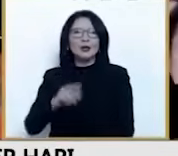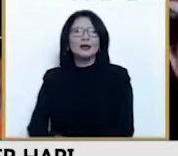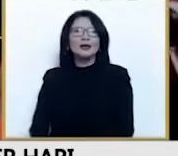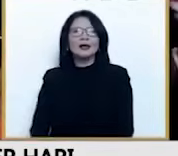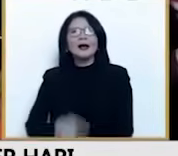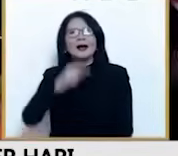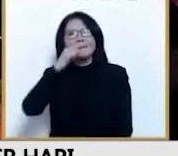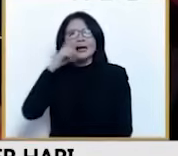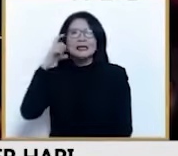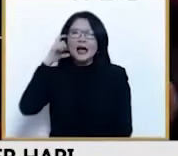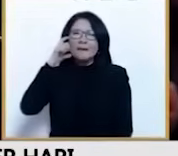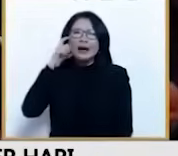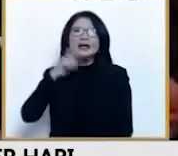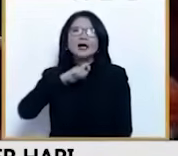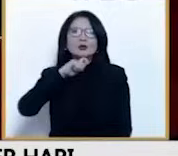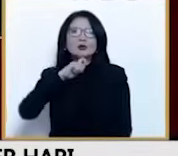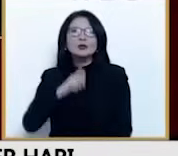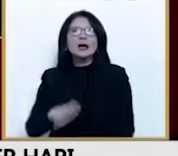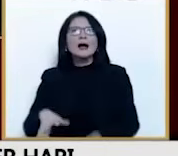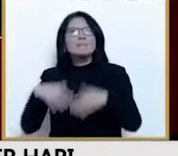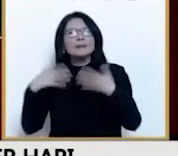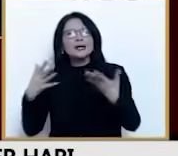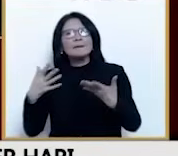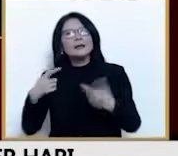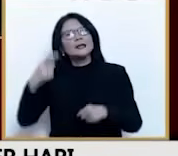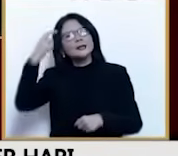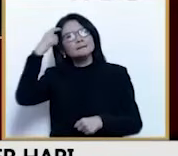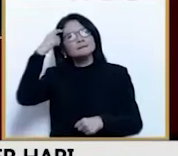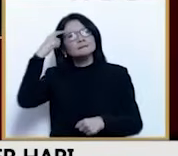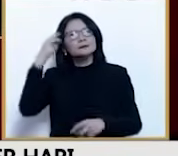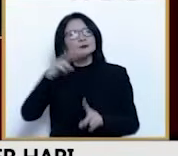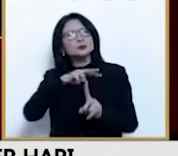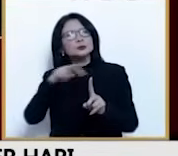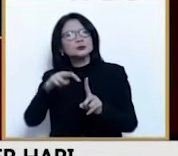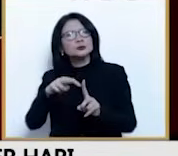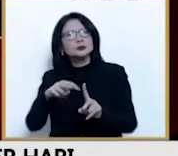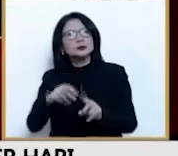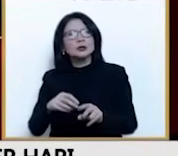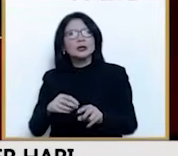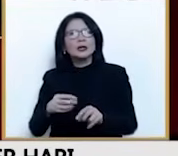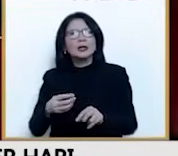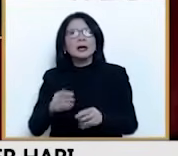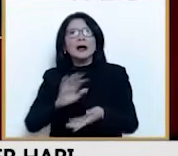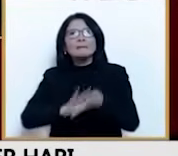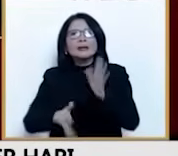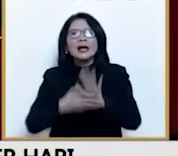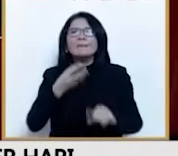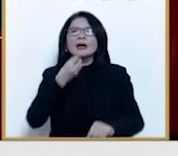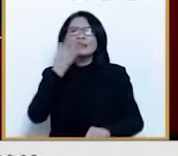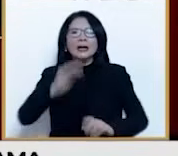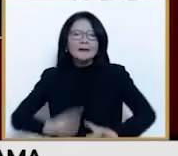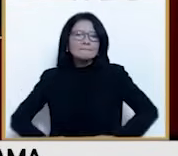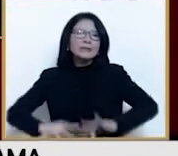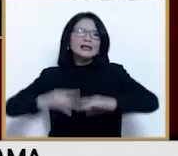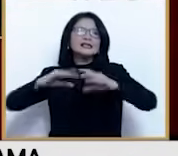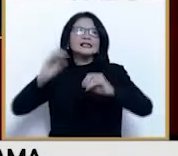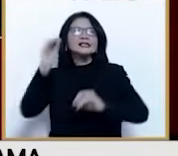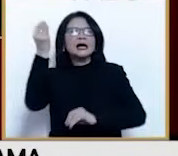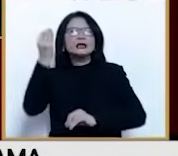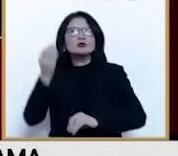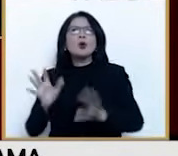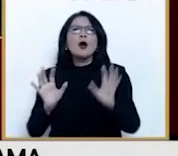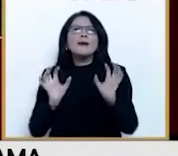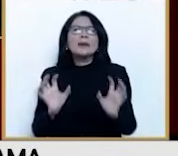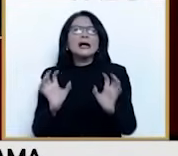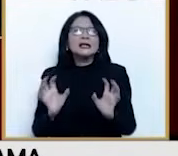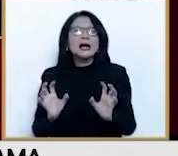Kun. Bagaimana pandangan Mas Dharma dan Mas Kun yang sempat menyatakan bahwa banjir di Jakarta ini banyak